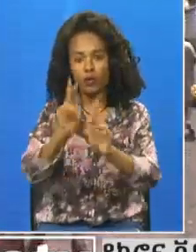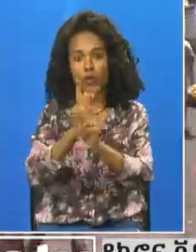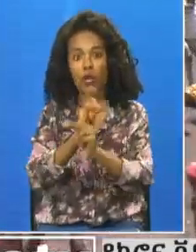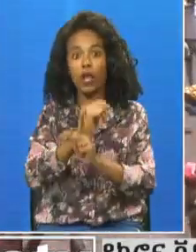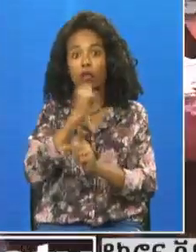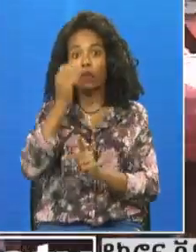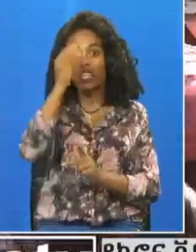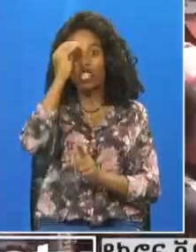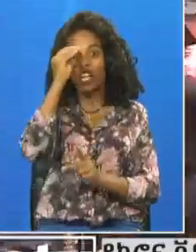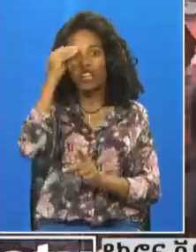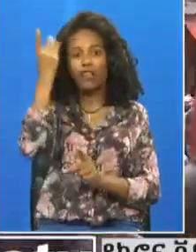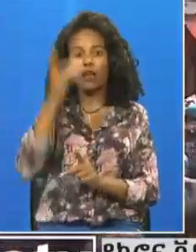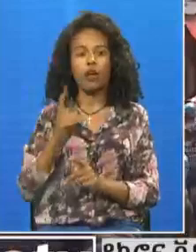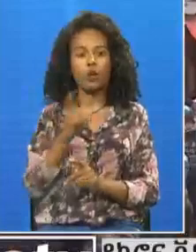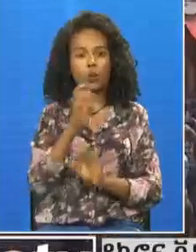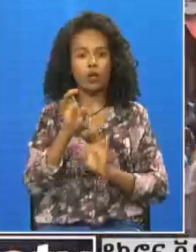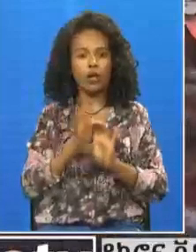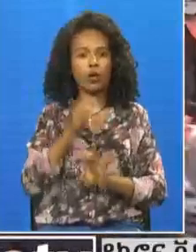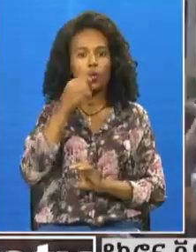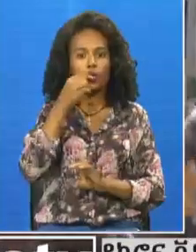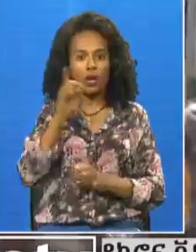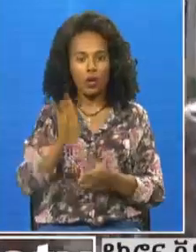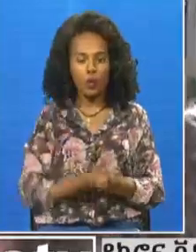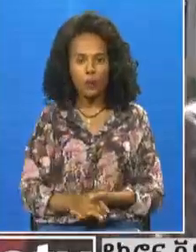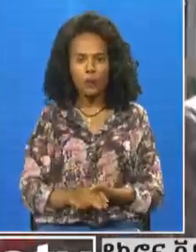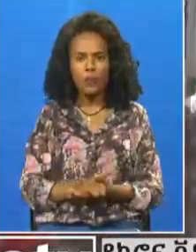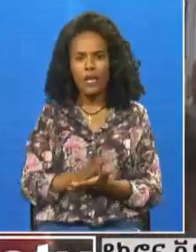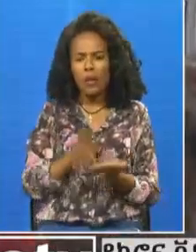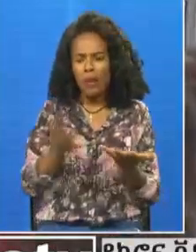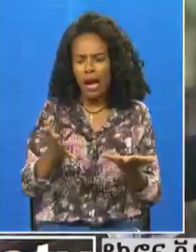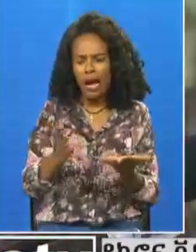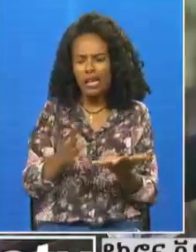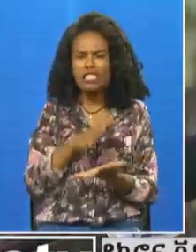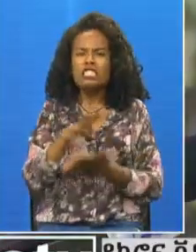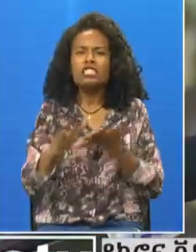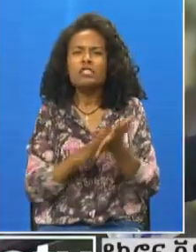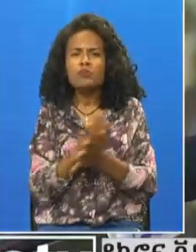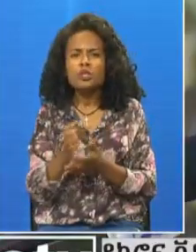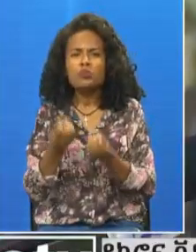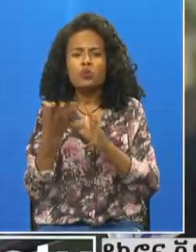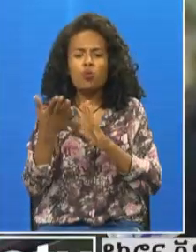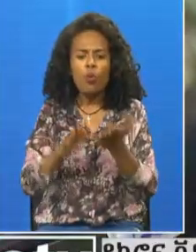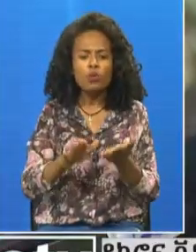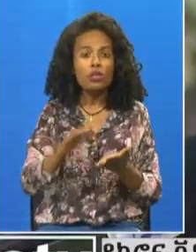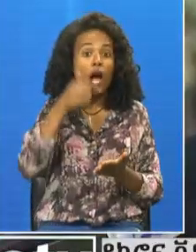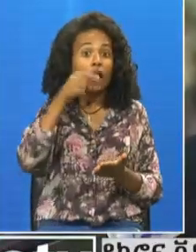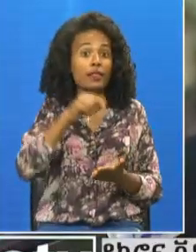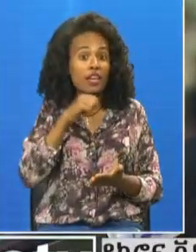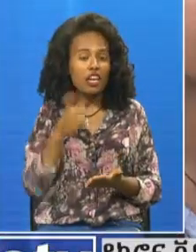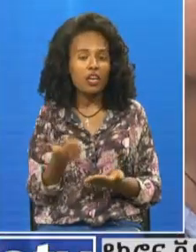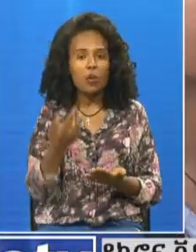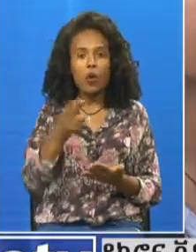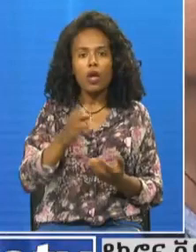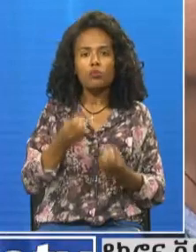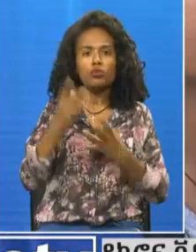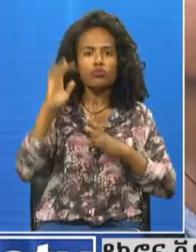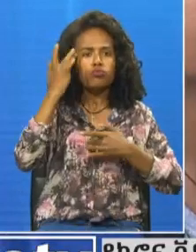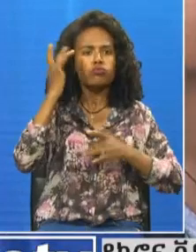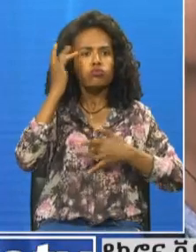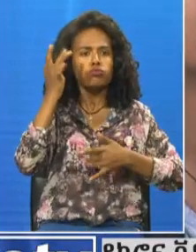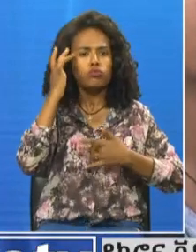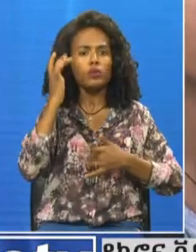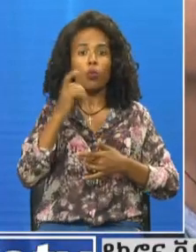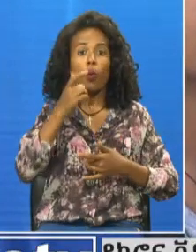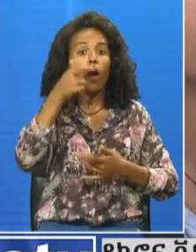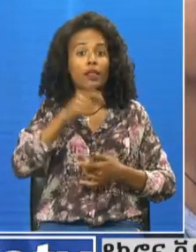ይሄ ነው። ለቅሞ 1 2 3 4 እንዴ ማድረግ ይችላል። ዛሬ ለምሳሌ ከቤቴ መውጣት አለ መውጣት ይችላል።